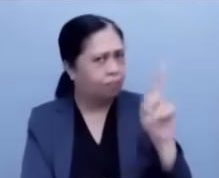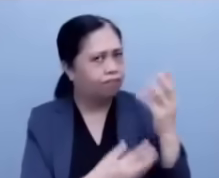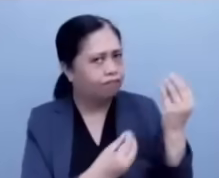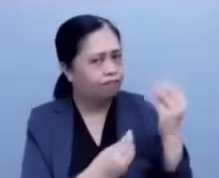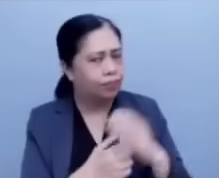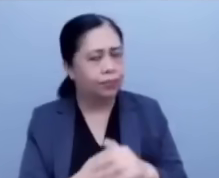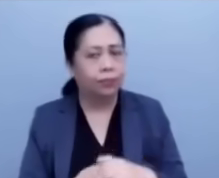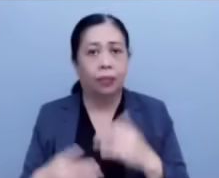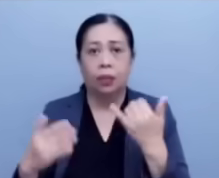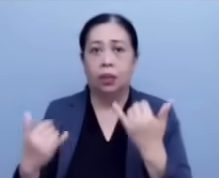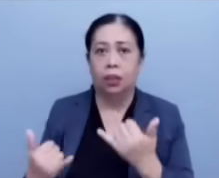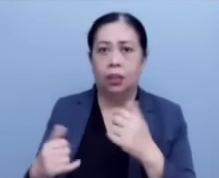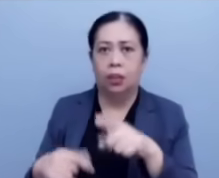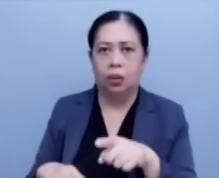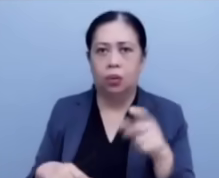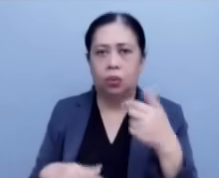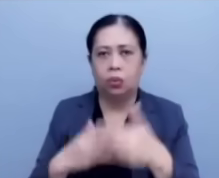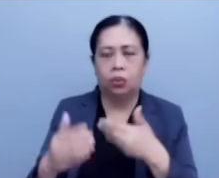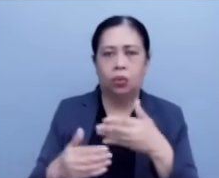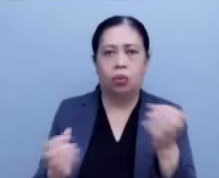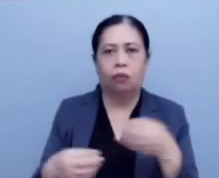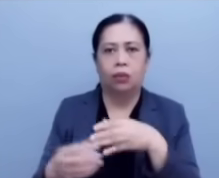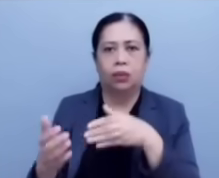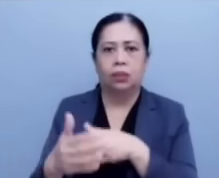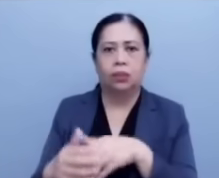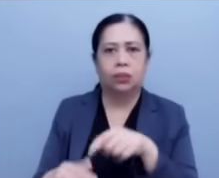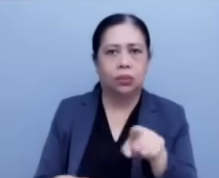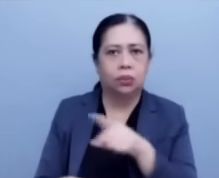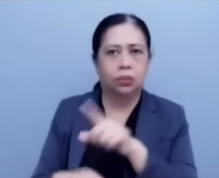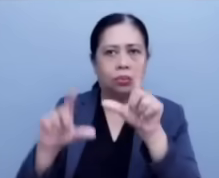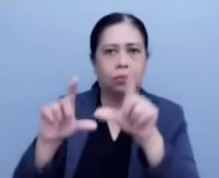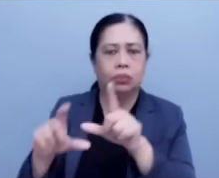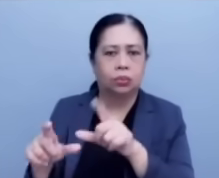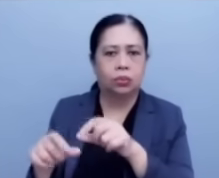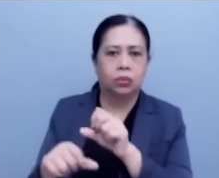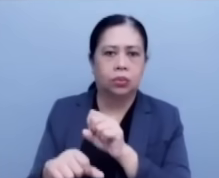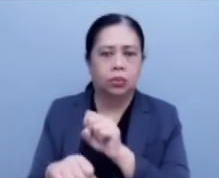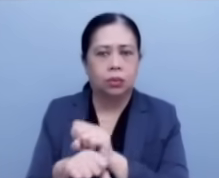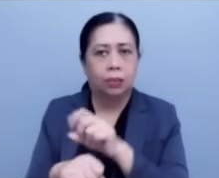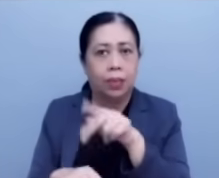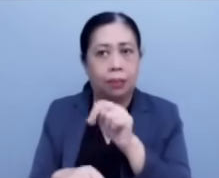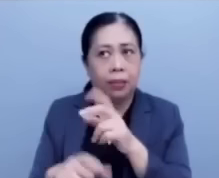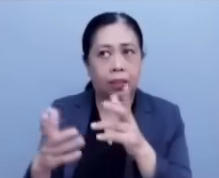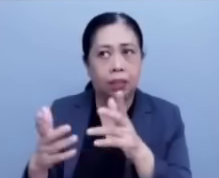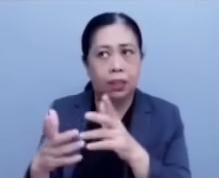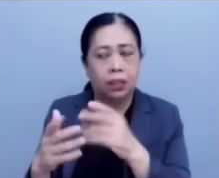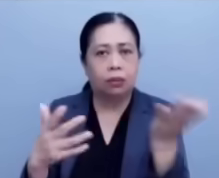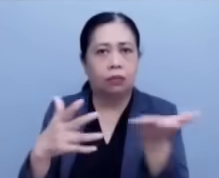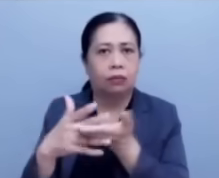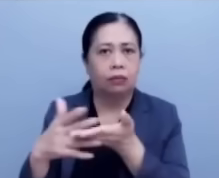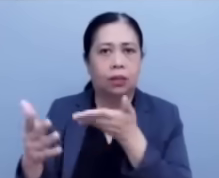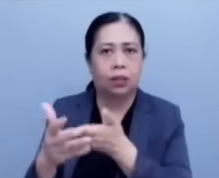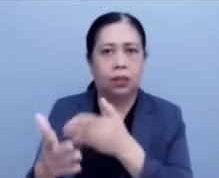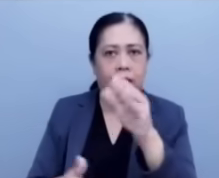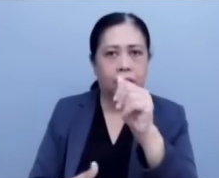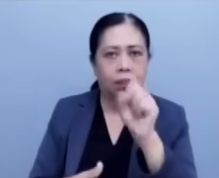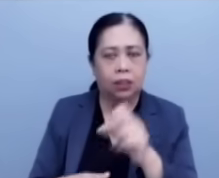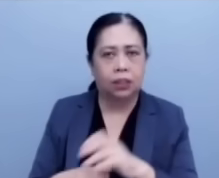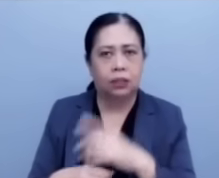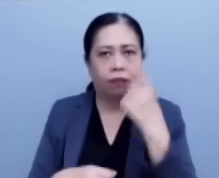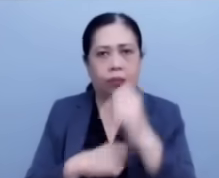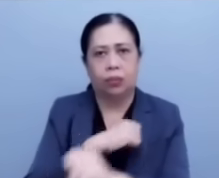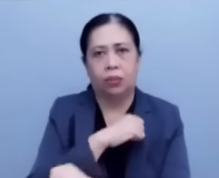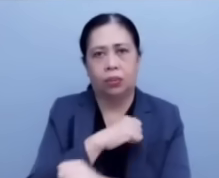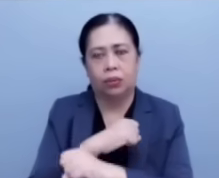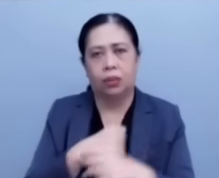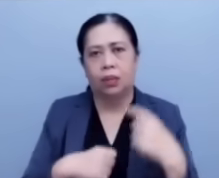Kasalukuyan pong nasa prosecutor's office yung mga personnel po ng PNP para po mag-file ng kaso for robbery dito nga po